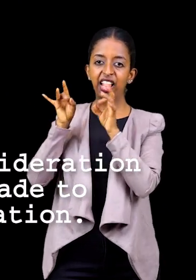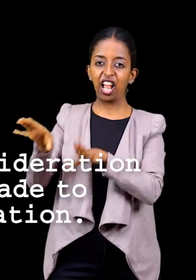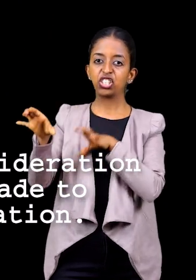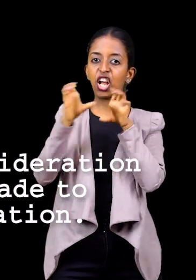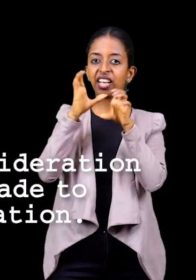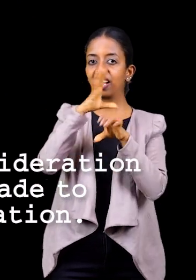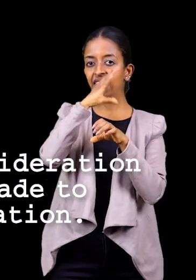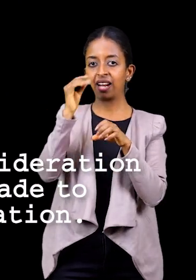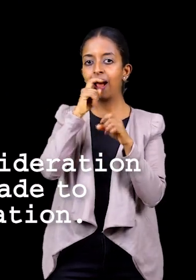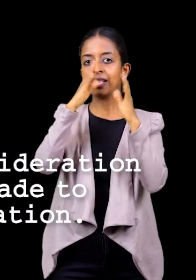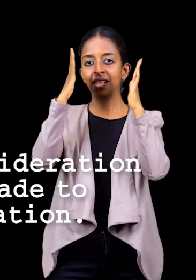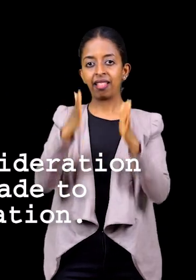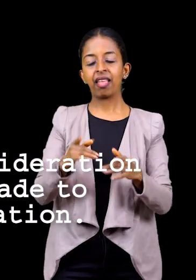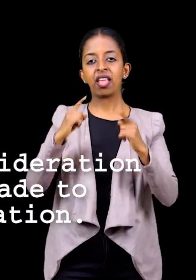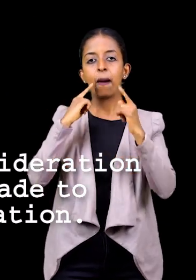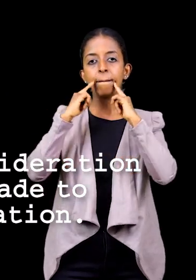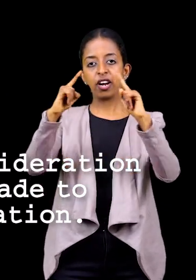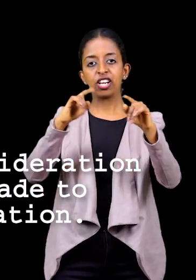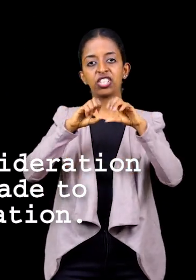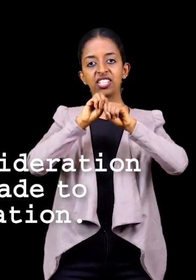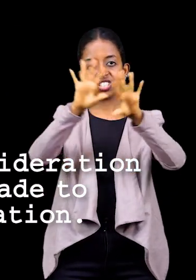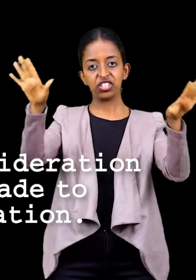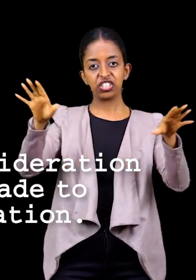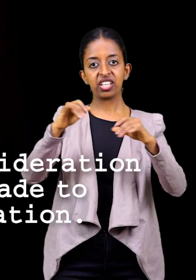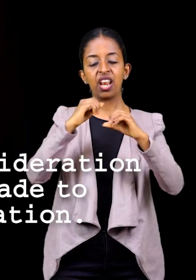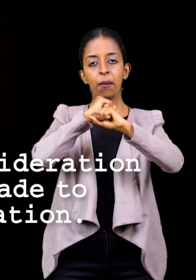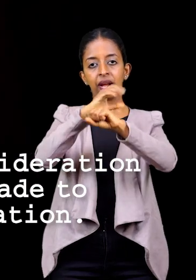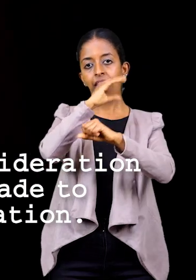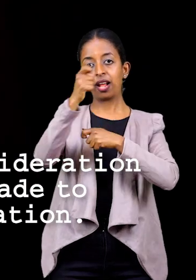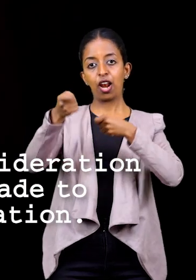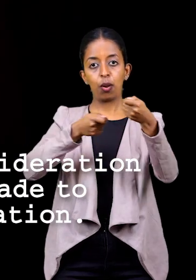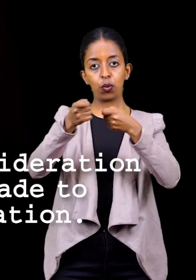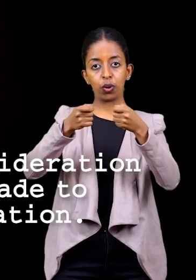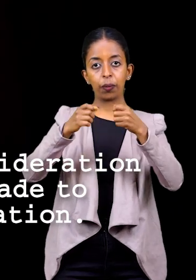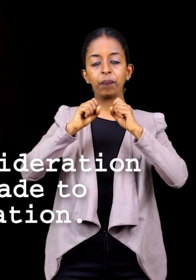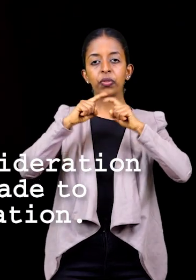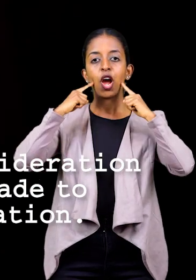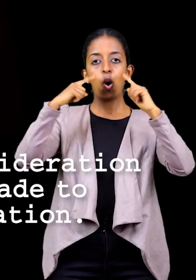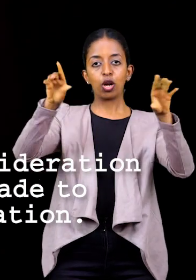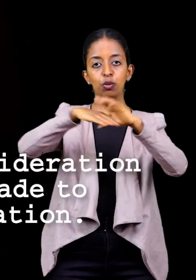jibbaa fi ragaa sobaa raabsamu ittisuu fi to'achuuf labsii baasuu fi